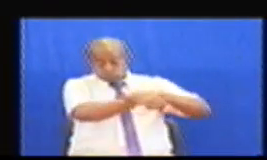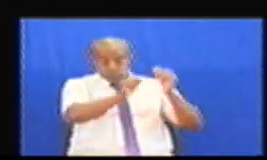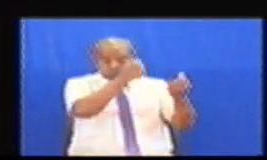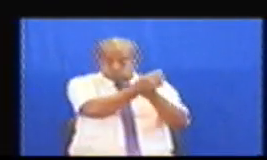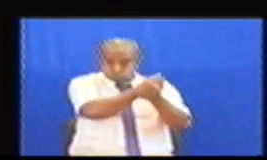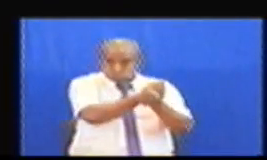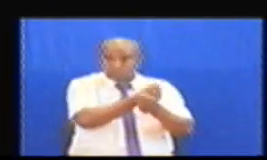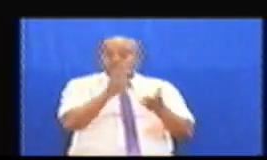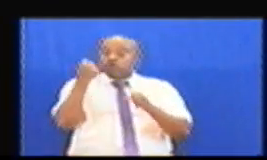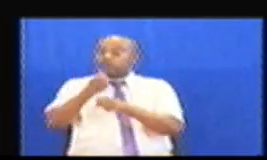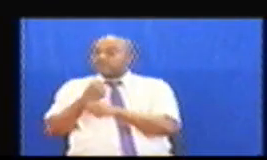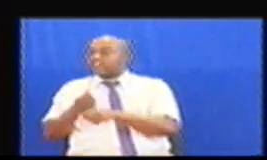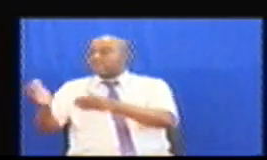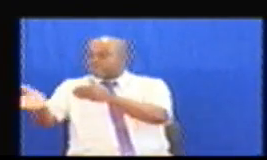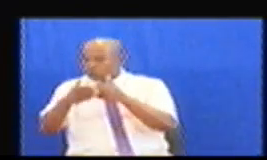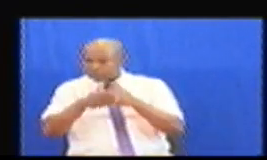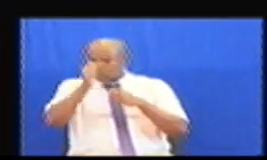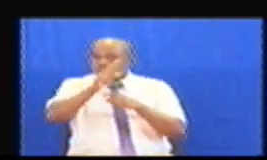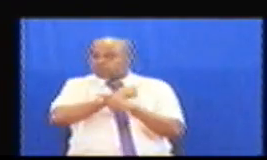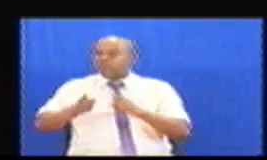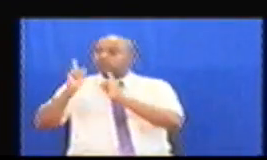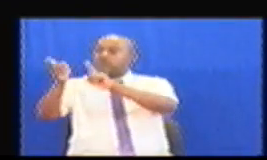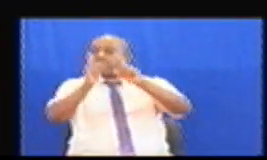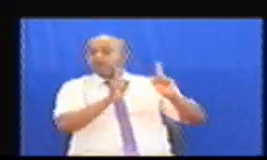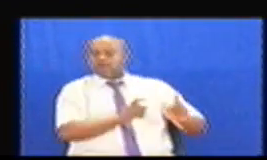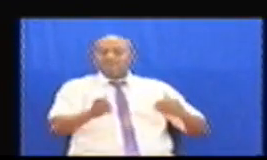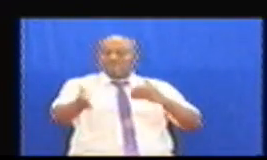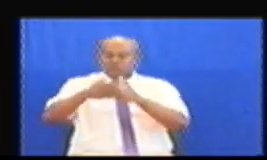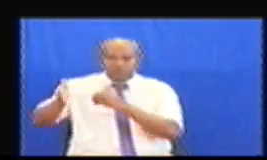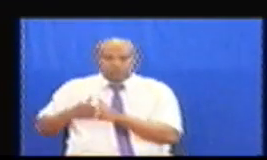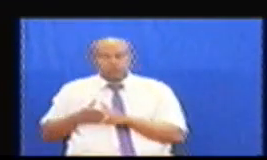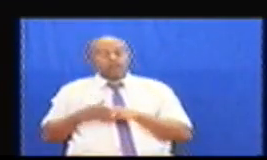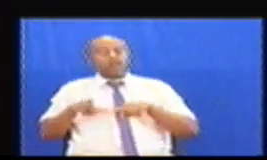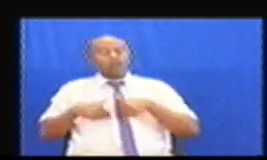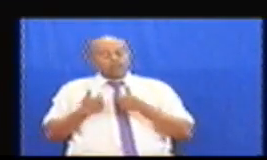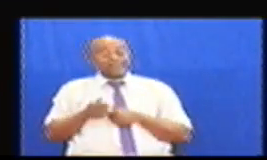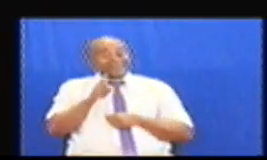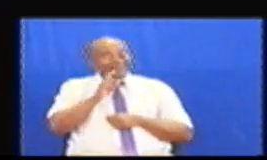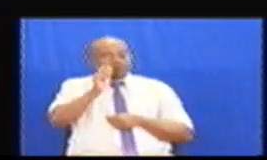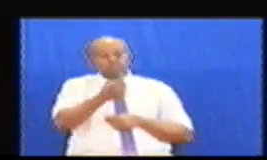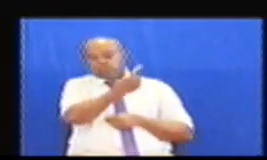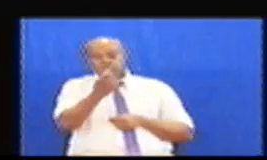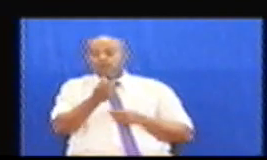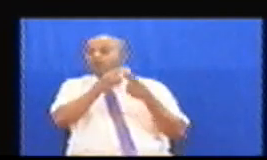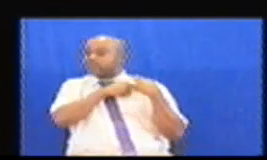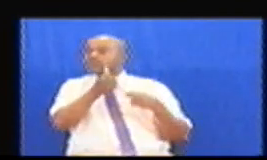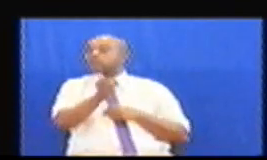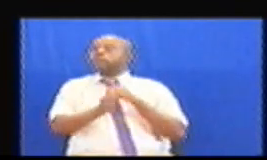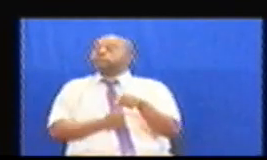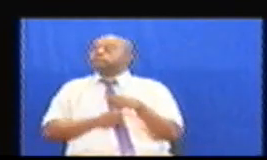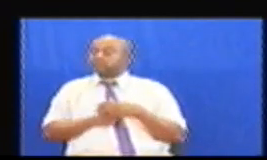tutapiga lockdown, lakini Mheshimiwa Spika, jambo mahususi kabisa ni wajibikaji wa kila mmoja miongoni mwetu sisi wa